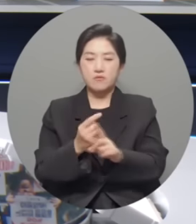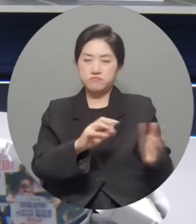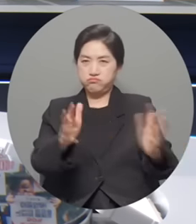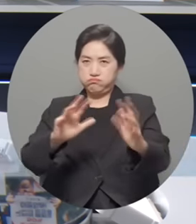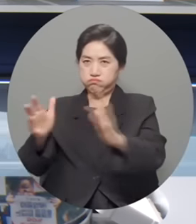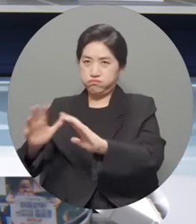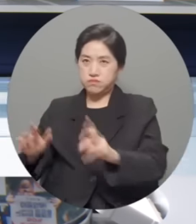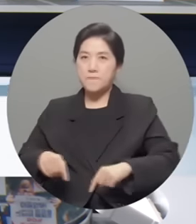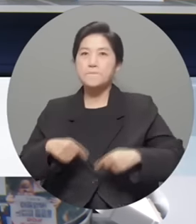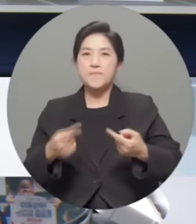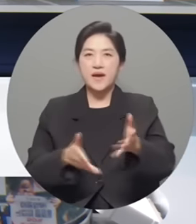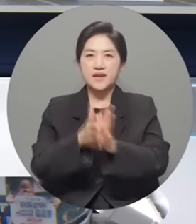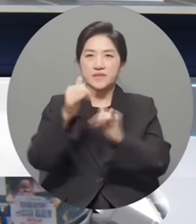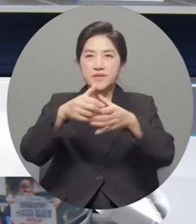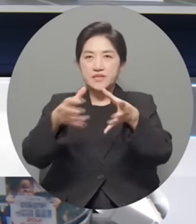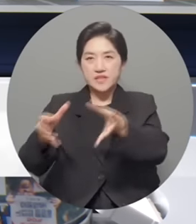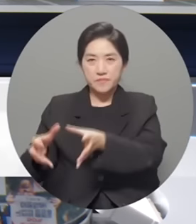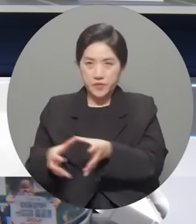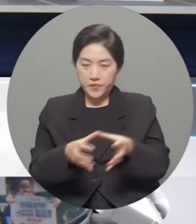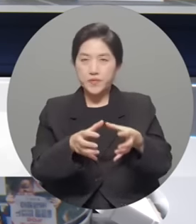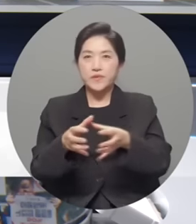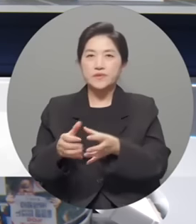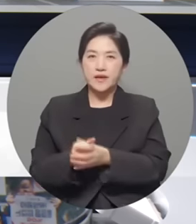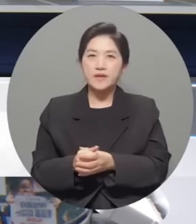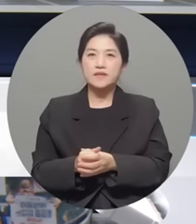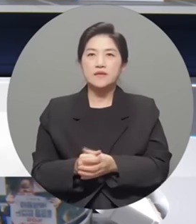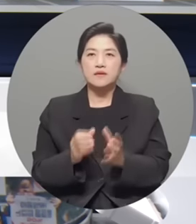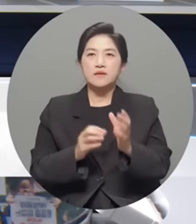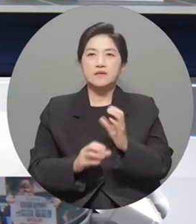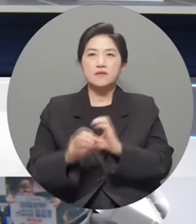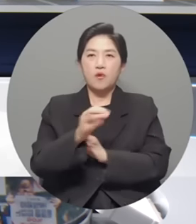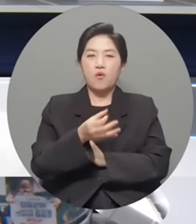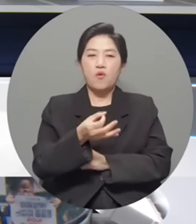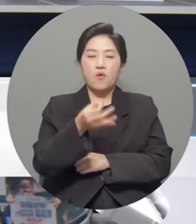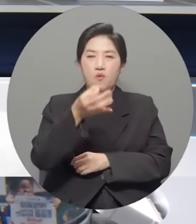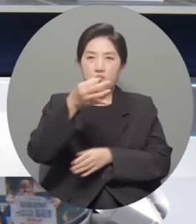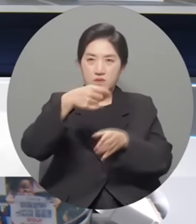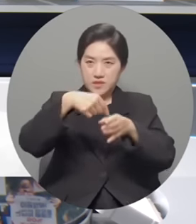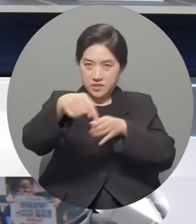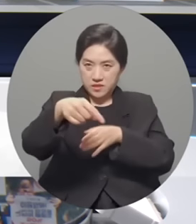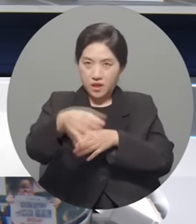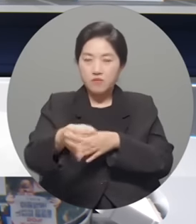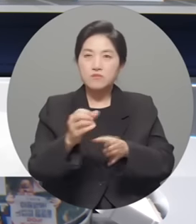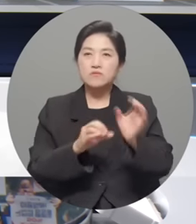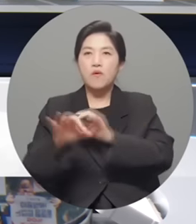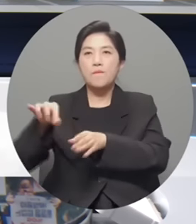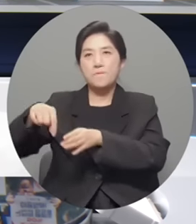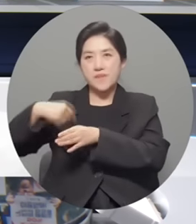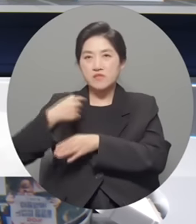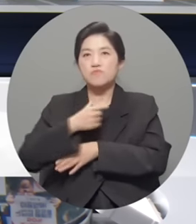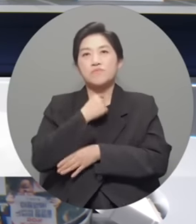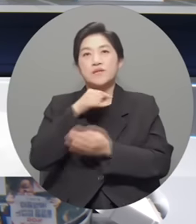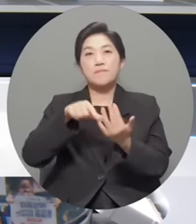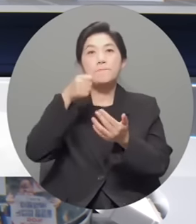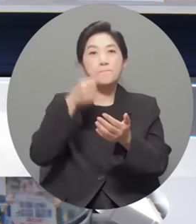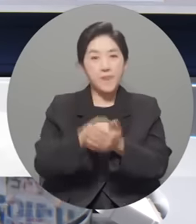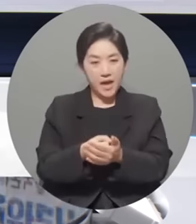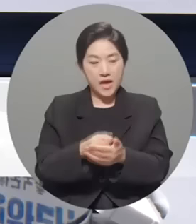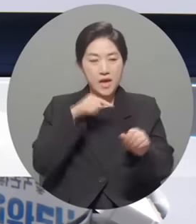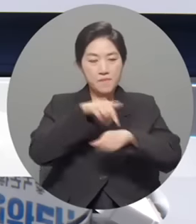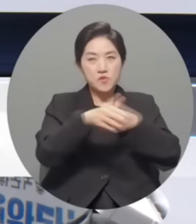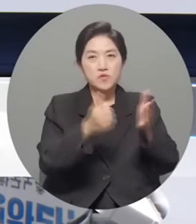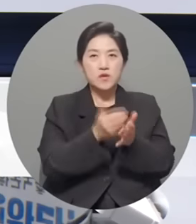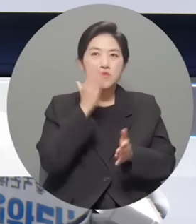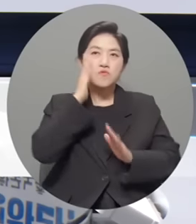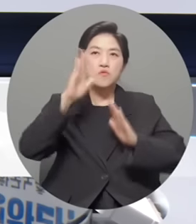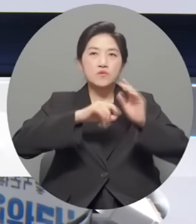과정에 참여한 시민대표단이 이른바 더 내고 더 받는 안을 선택한 것으로 나타났죠. 민주당과